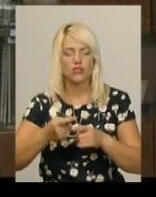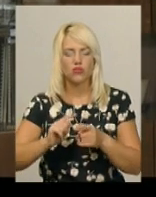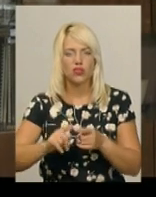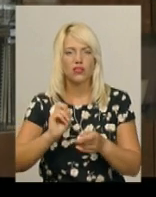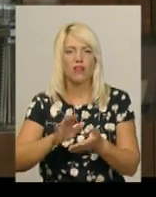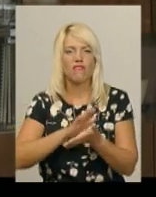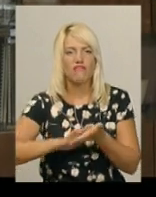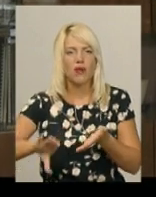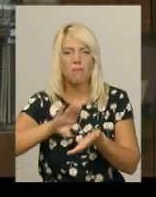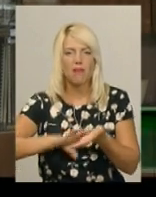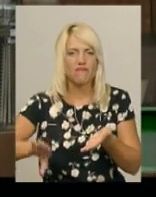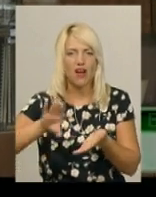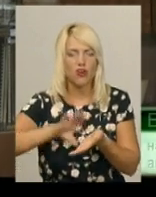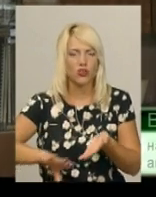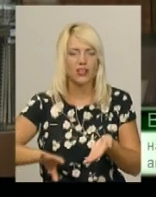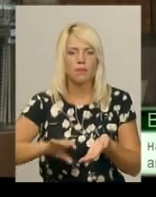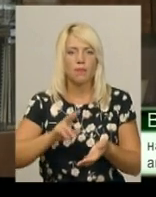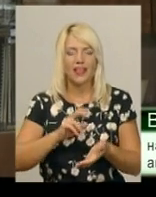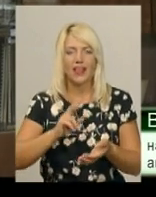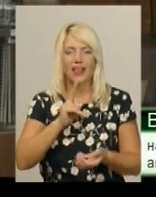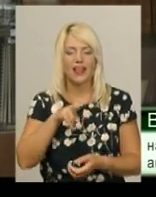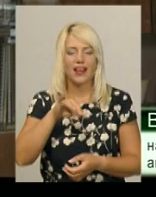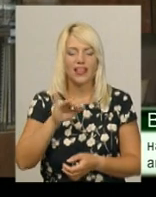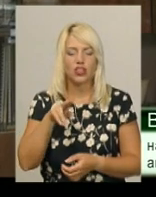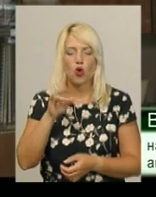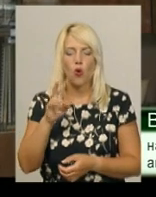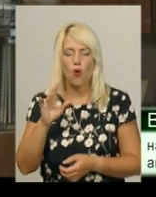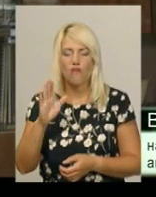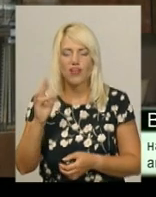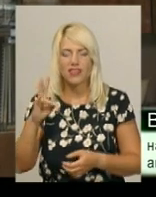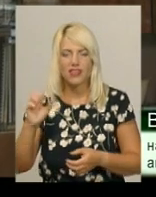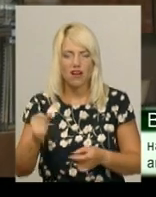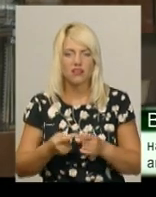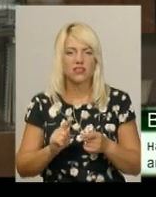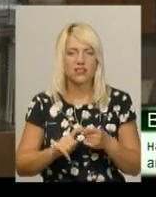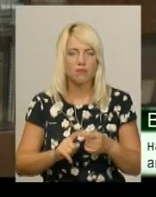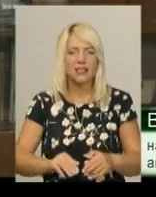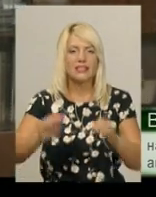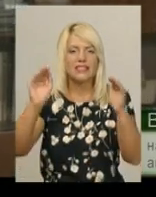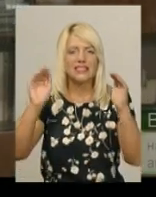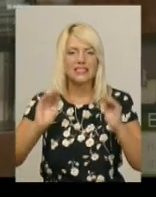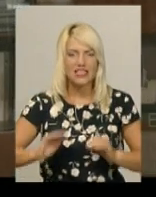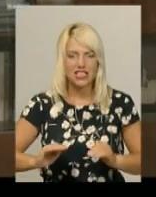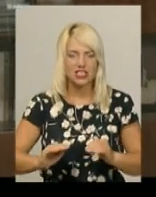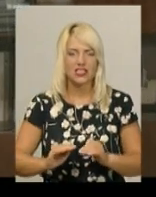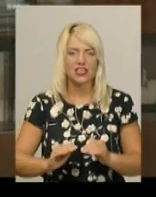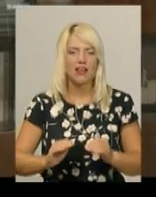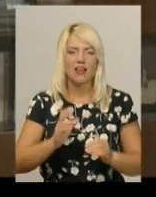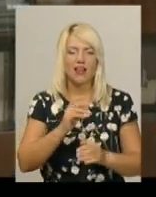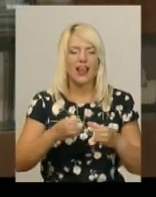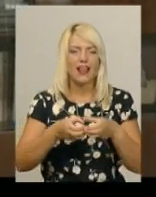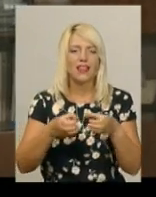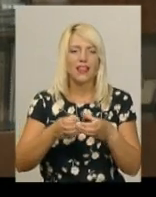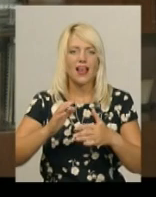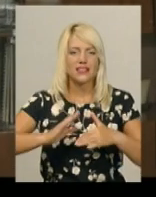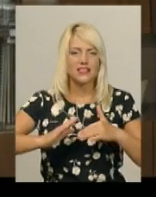кліковину з зерна і знижують клас самої пшениці. Якщо